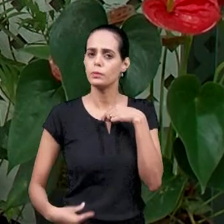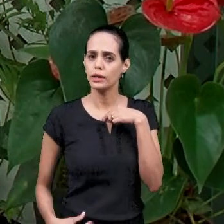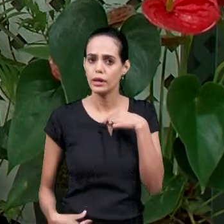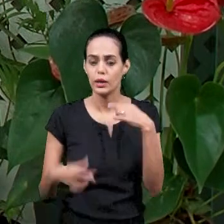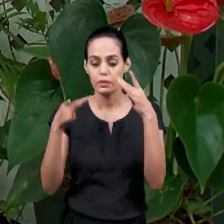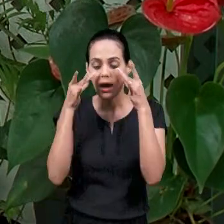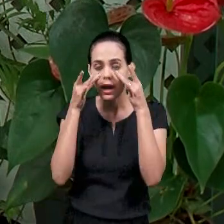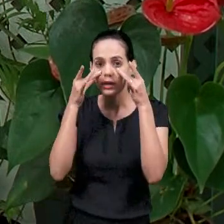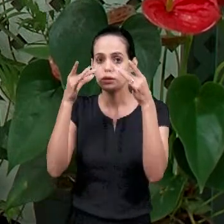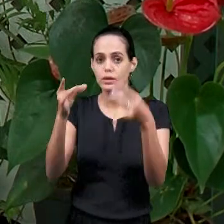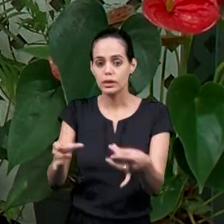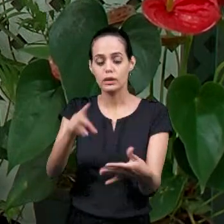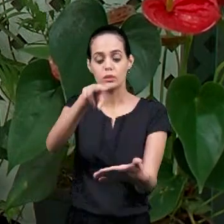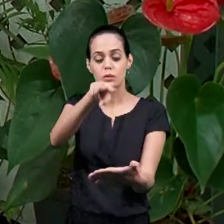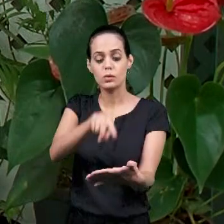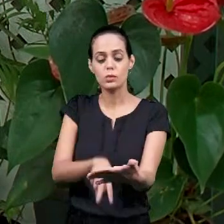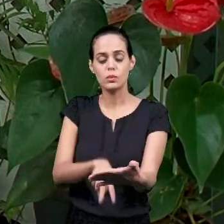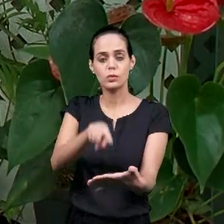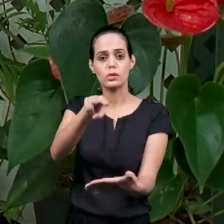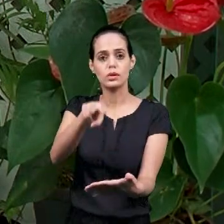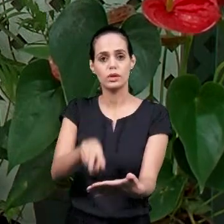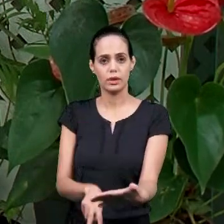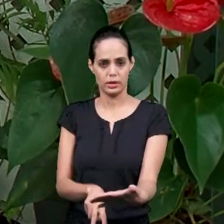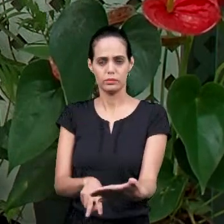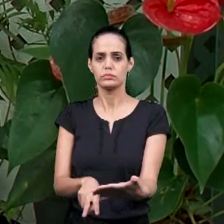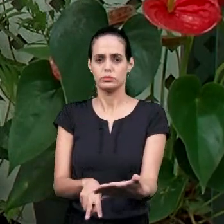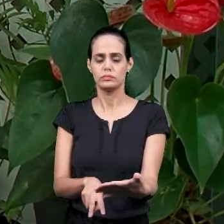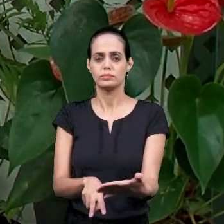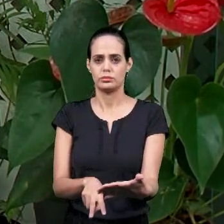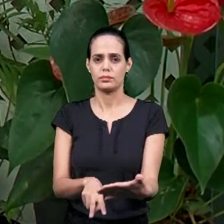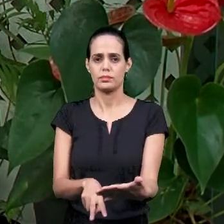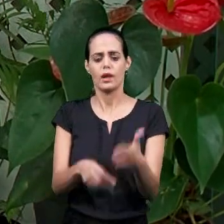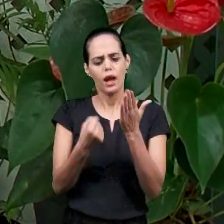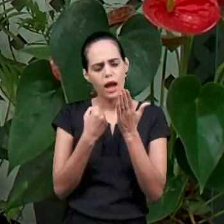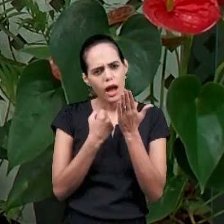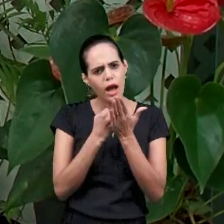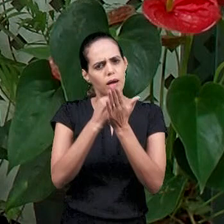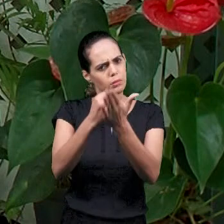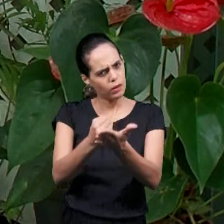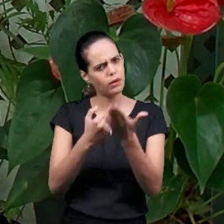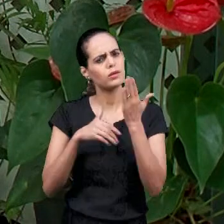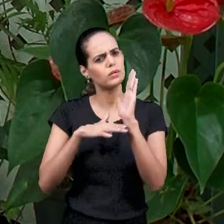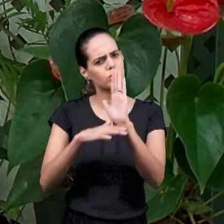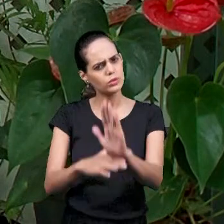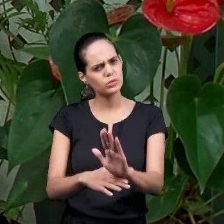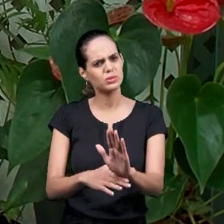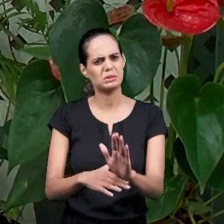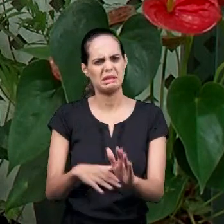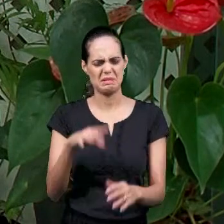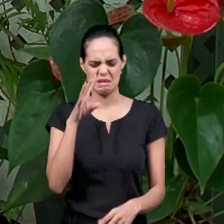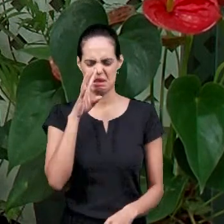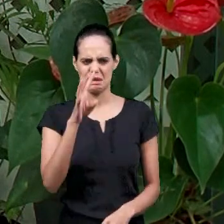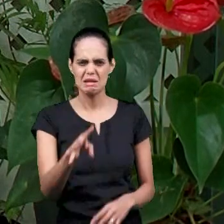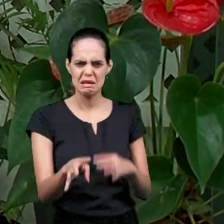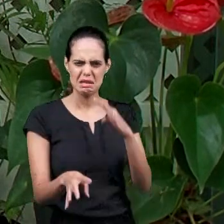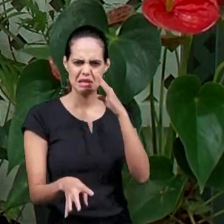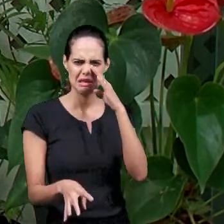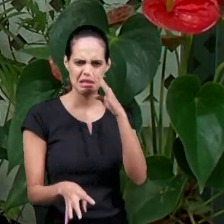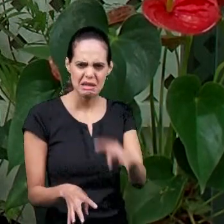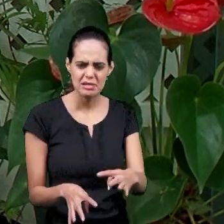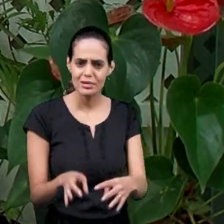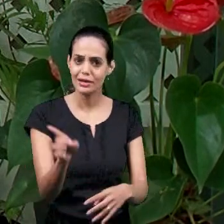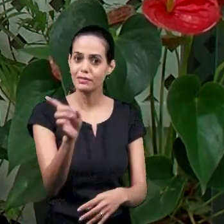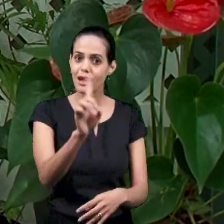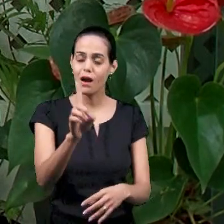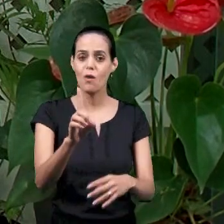soit attentif, il puisse lire ce qui sera envoyé. Il aide le frère. Il ne faut pas